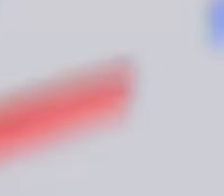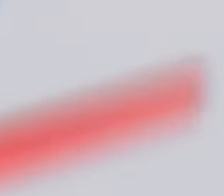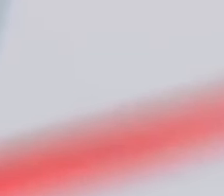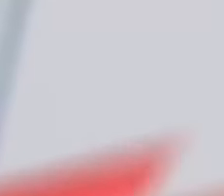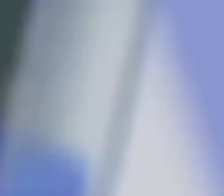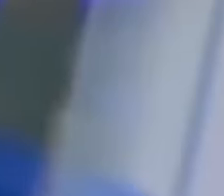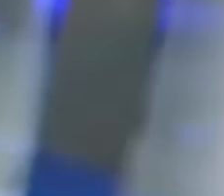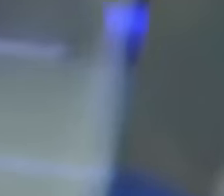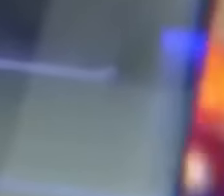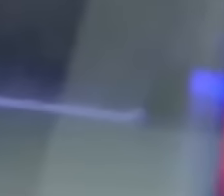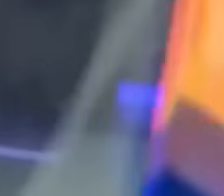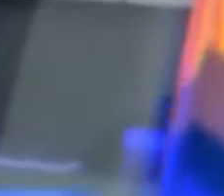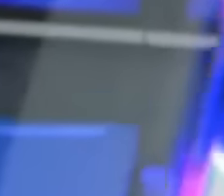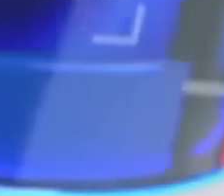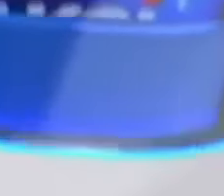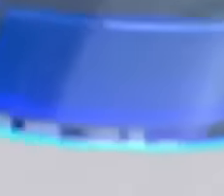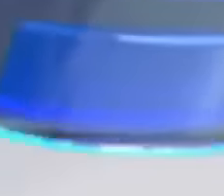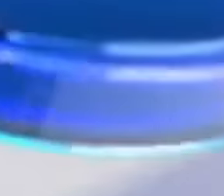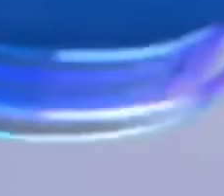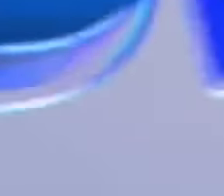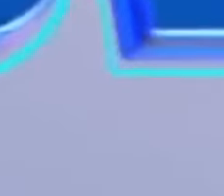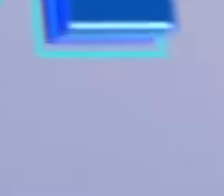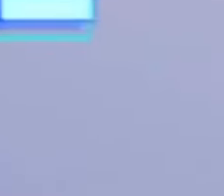sama-sama tayong magiging sasaki!